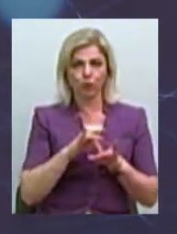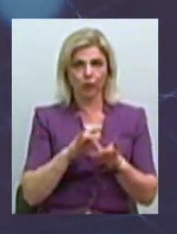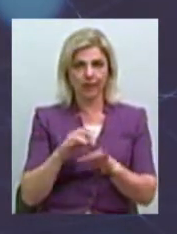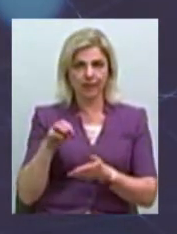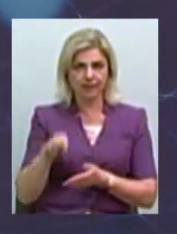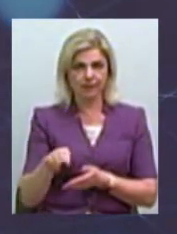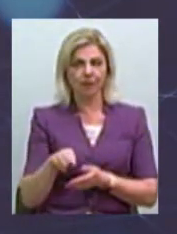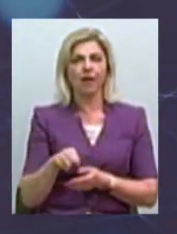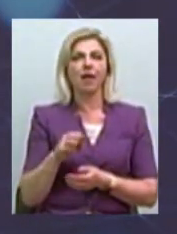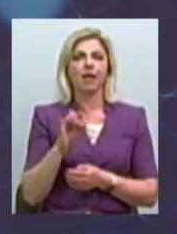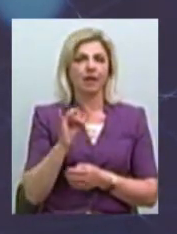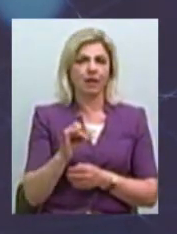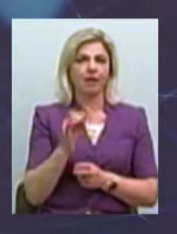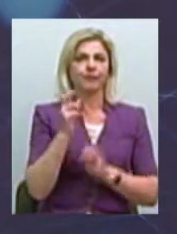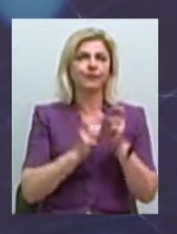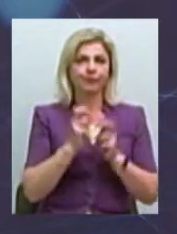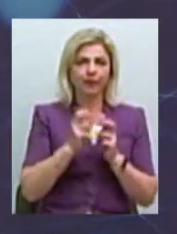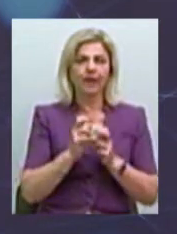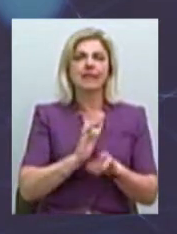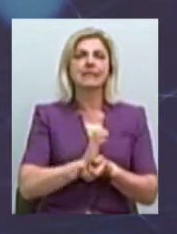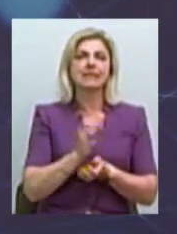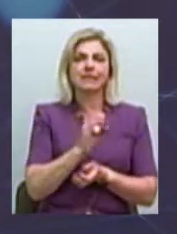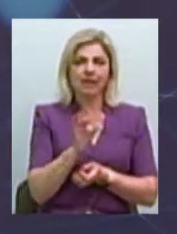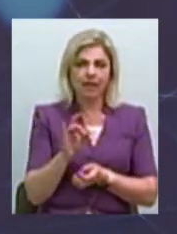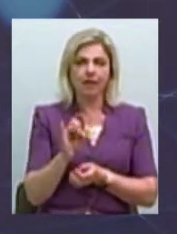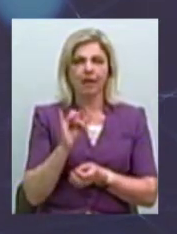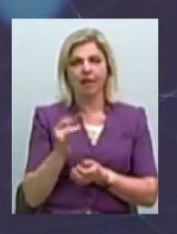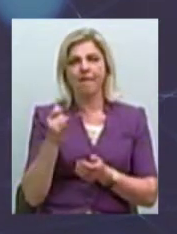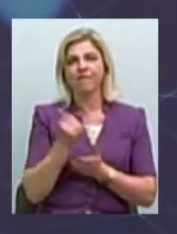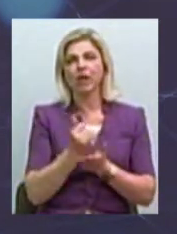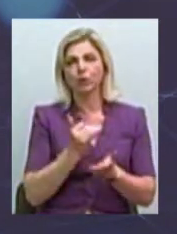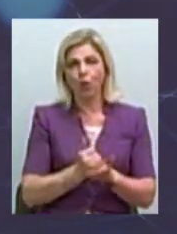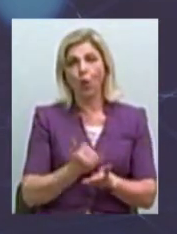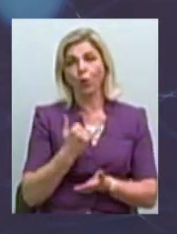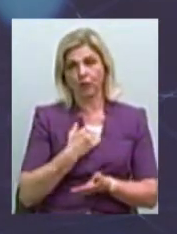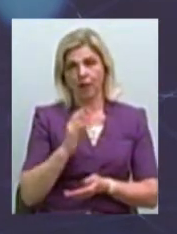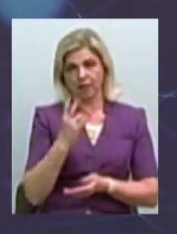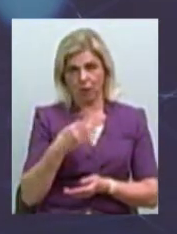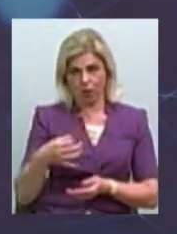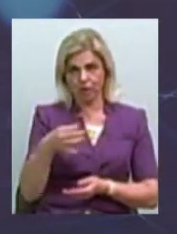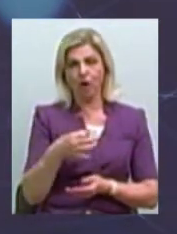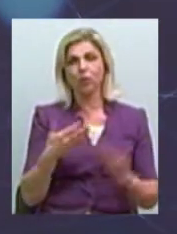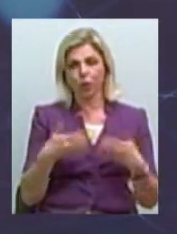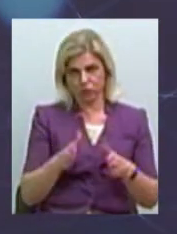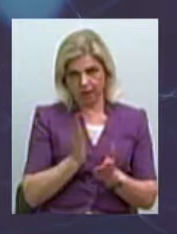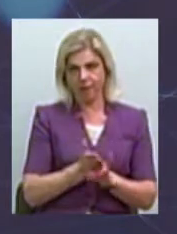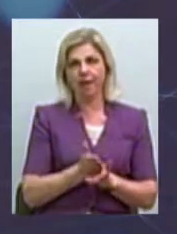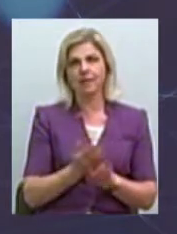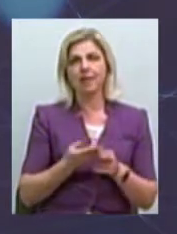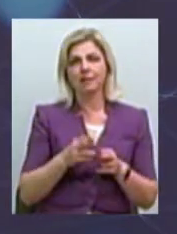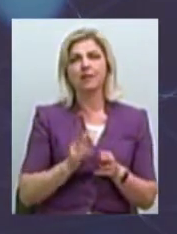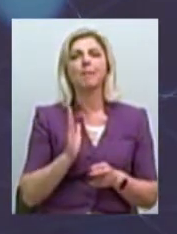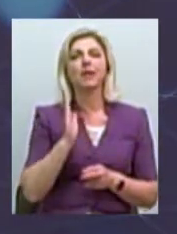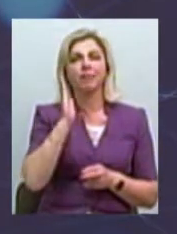крафтові виноробні, крафтові сироварні. І в нас на Миколаївщині вони вже є. Я думаю, що це дуже